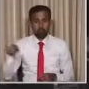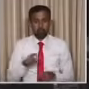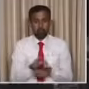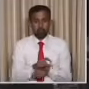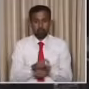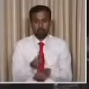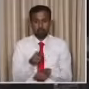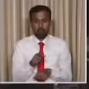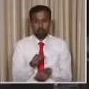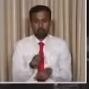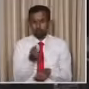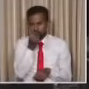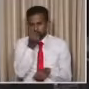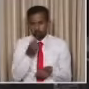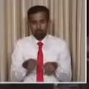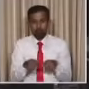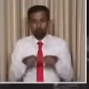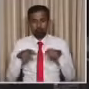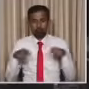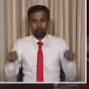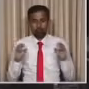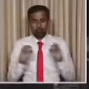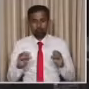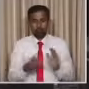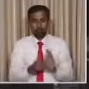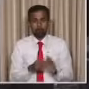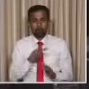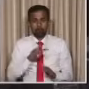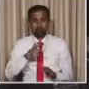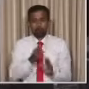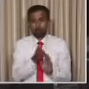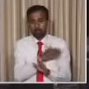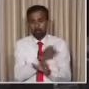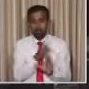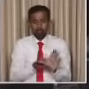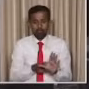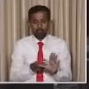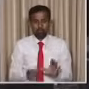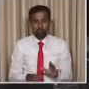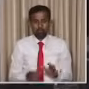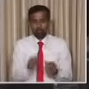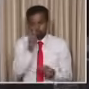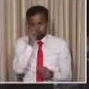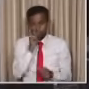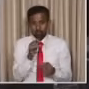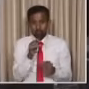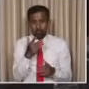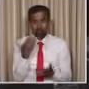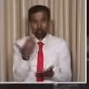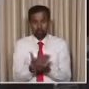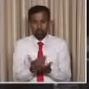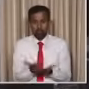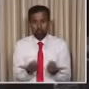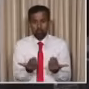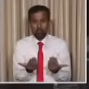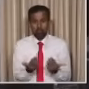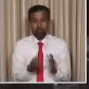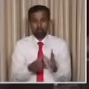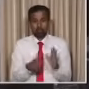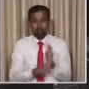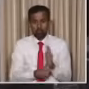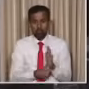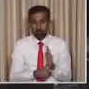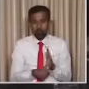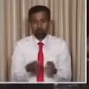කොමිෂමට 75ක්වත් වේදම් කළා නැහැ. මිලියන 23ක් ගිය අවුරුද්ද වේදම් කරා. දැන් කියනවා දූෂණ වංචා නතර කරන්න ඕනි කියලා. ඒකට පණක් ගේනවා.